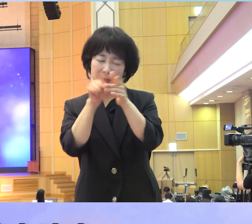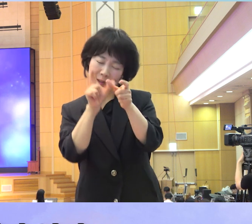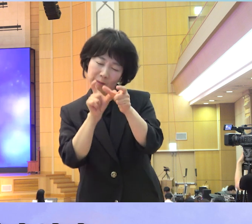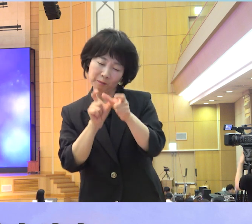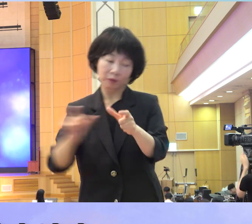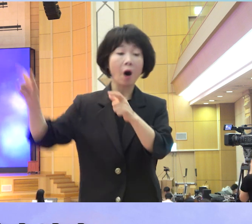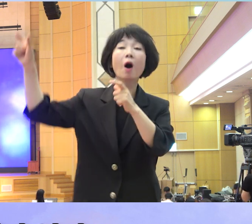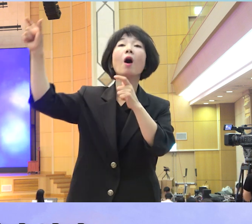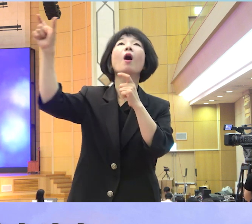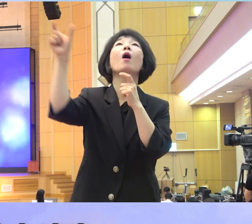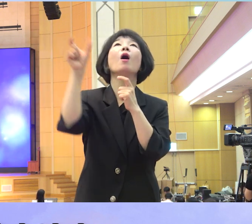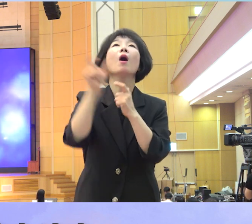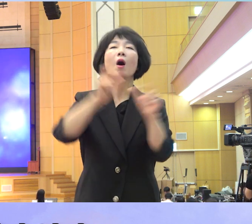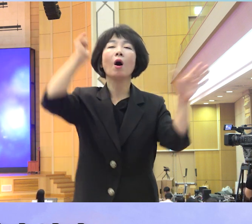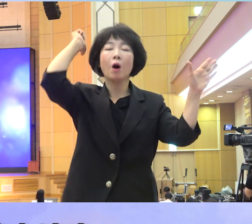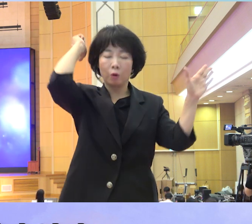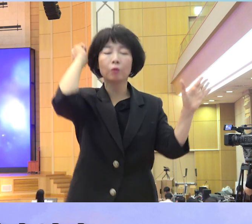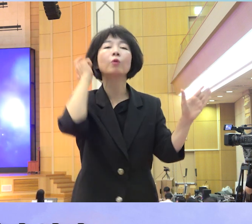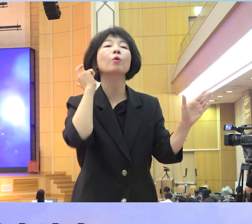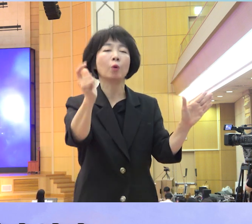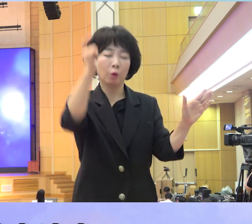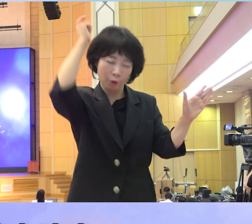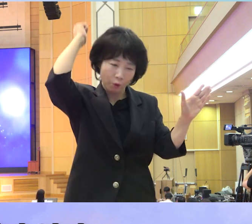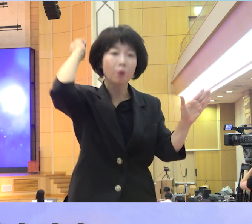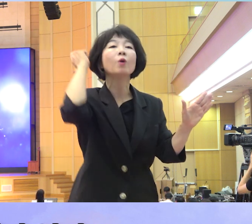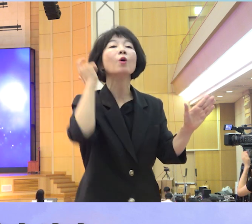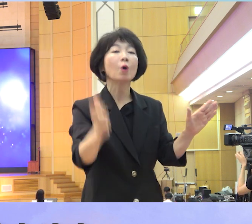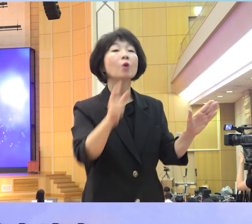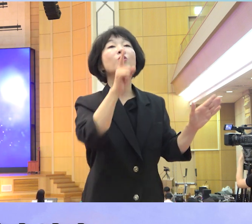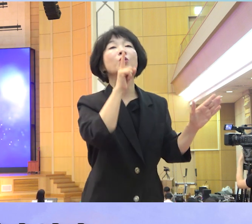이 믿음 더욱